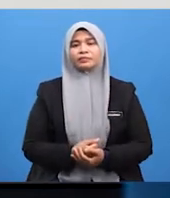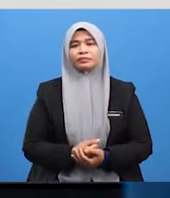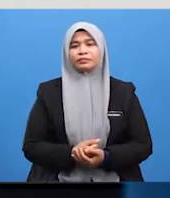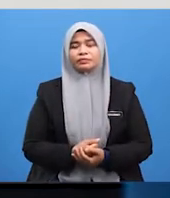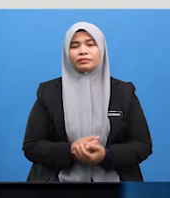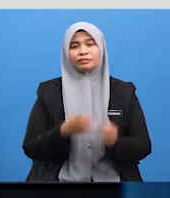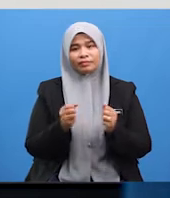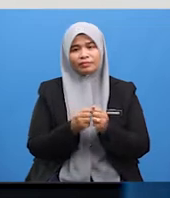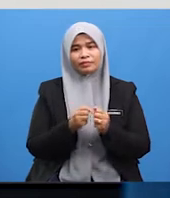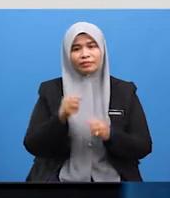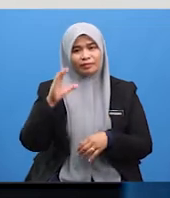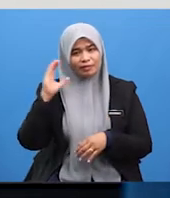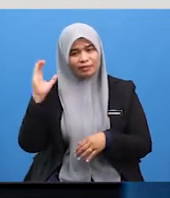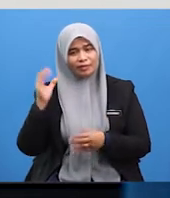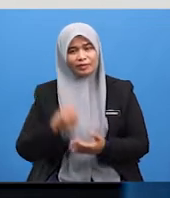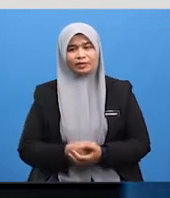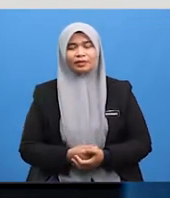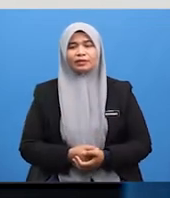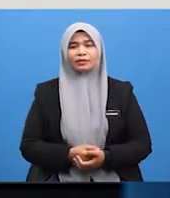cikgu. Dengarkan ya.